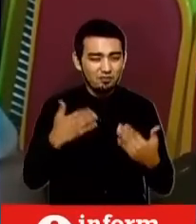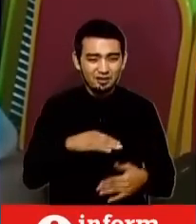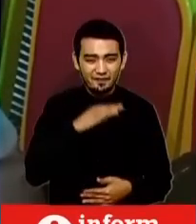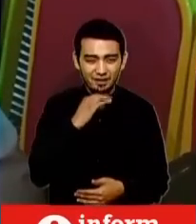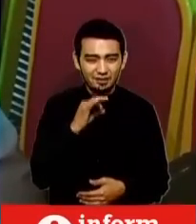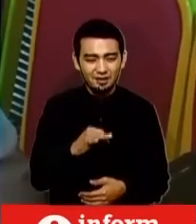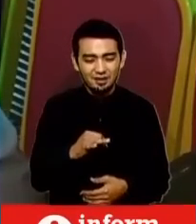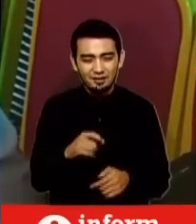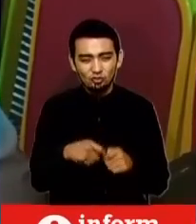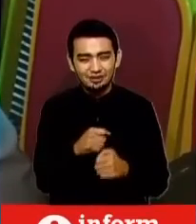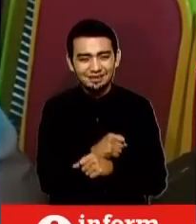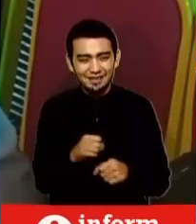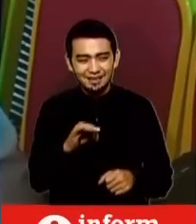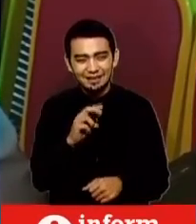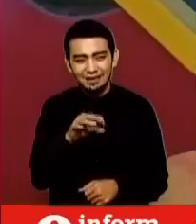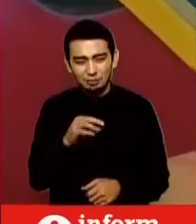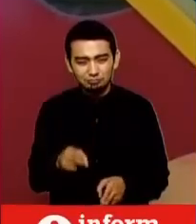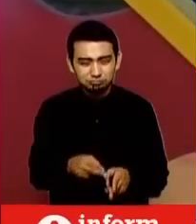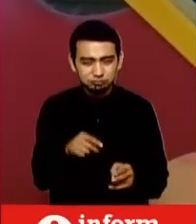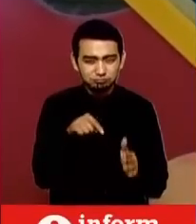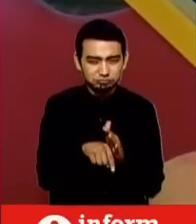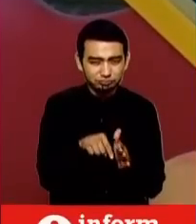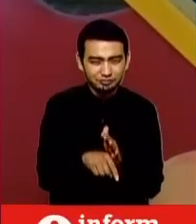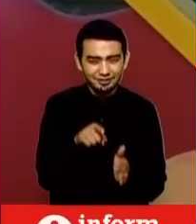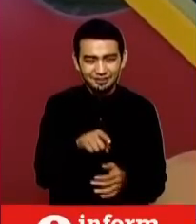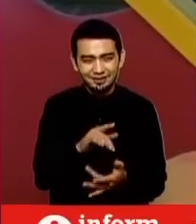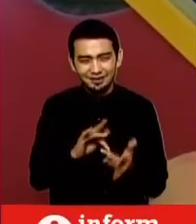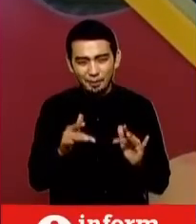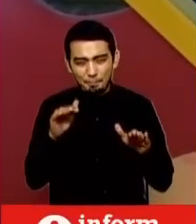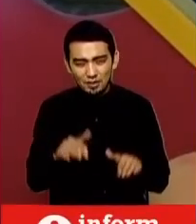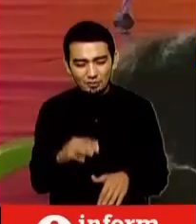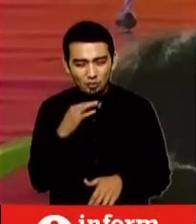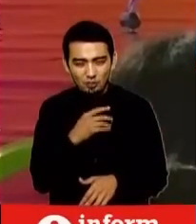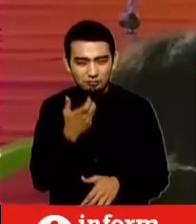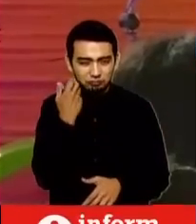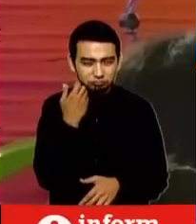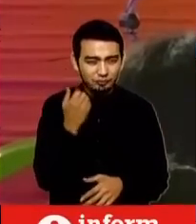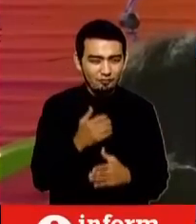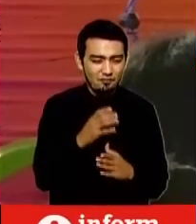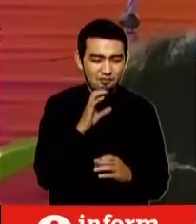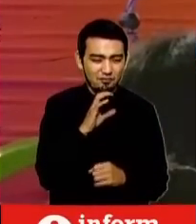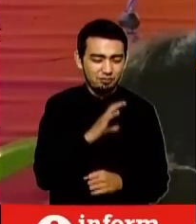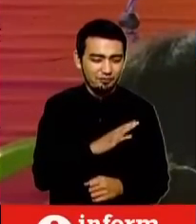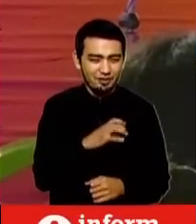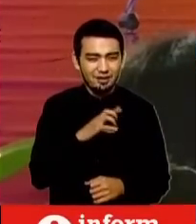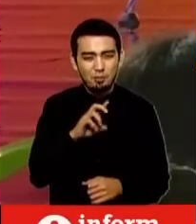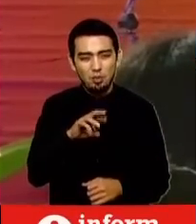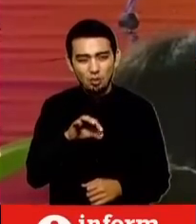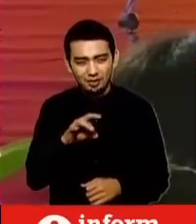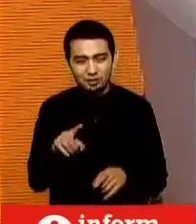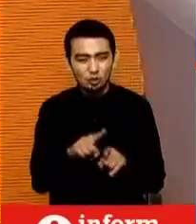түсіру жүйелі, өйткені киберқылмыстардың басым бөлігі дәл осы әлеуметтік желілердің көмегімен жасалады. Блогерлерде заң міндеттеген норманы